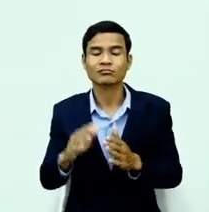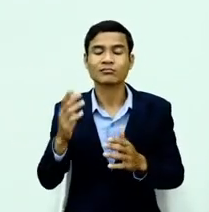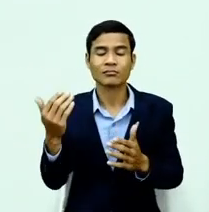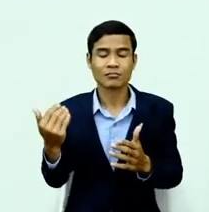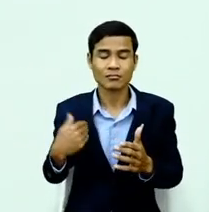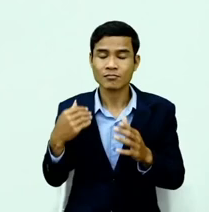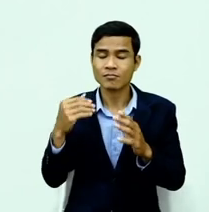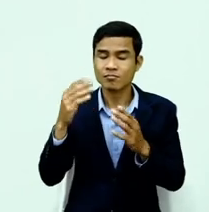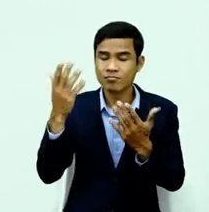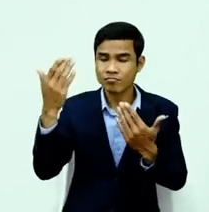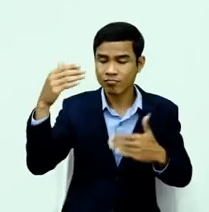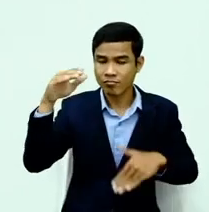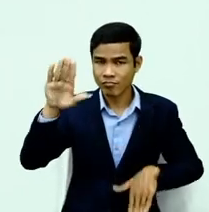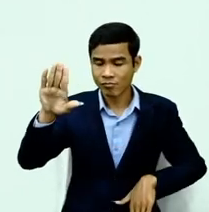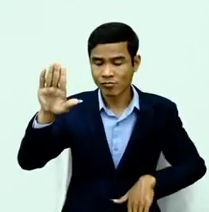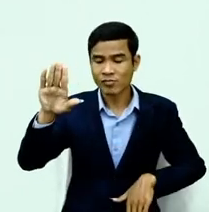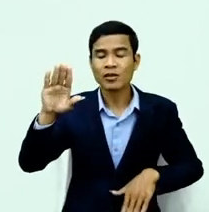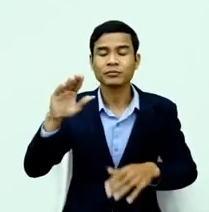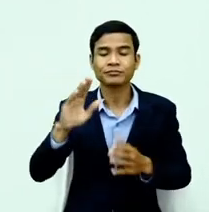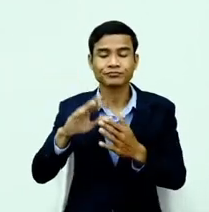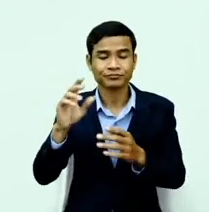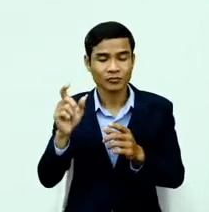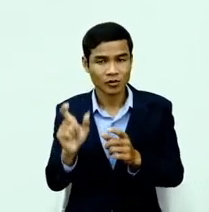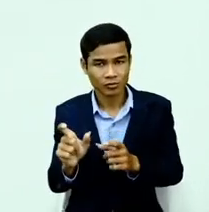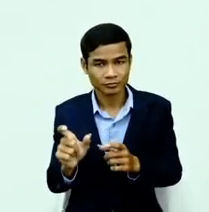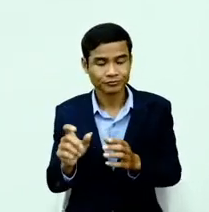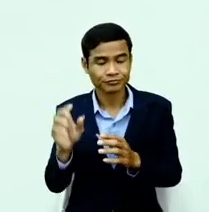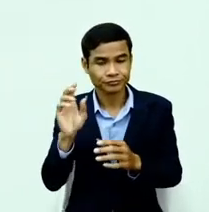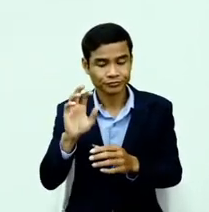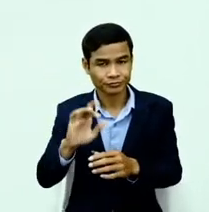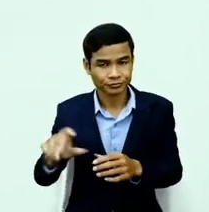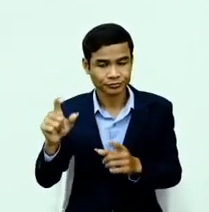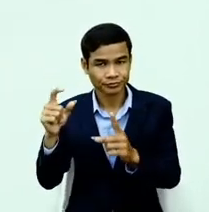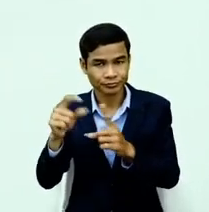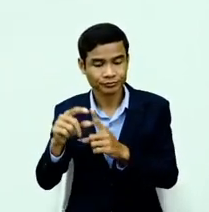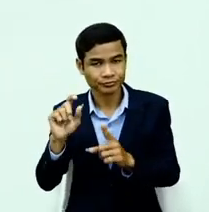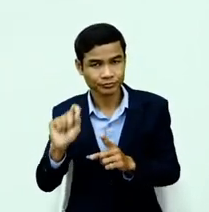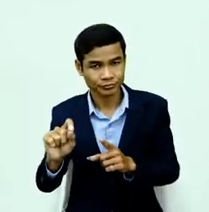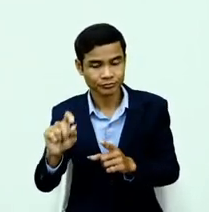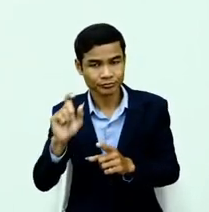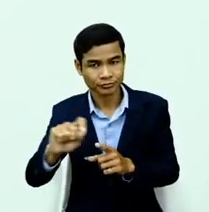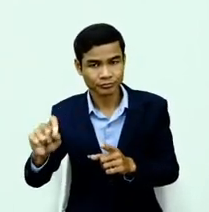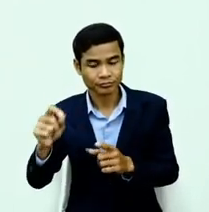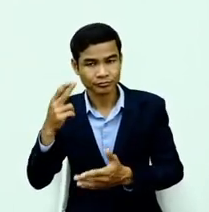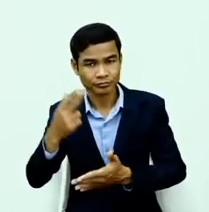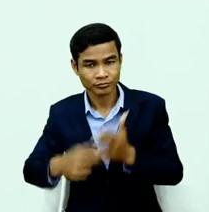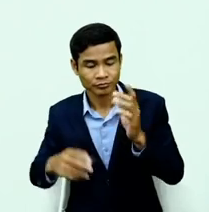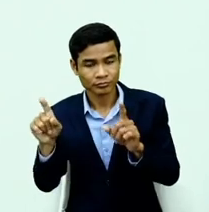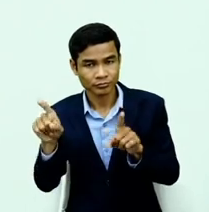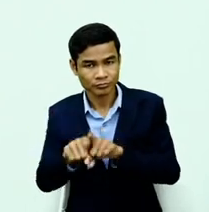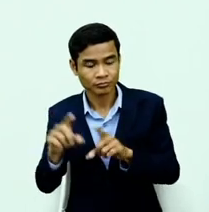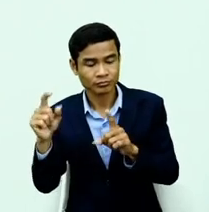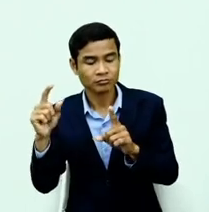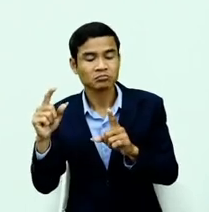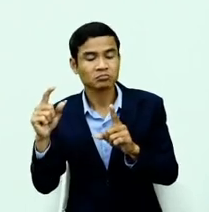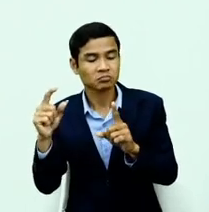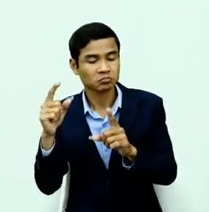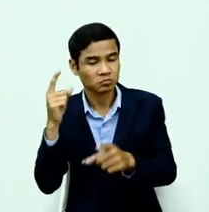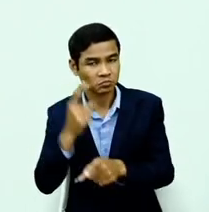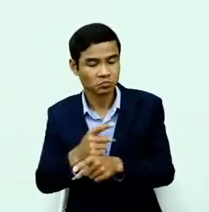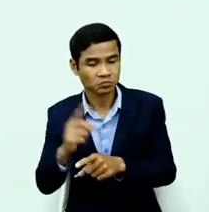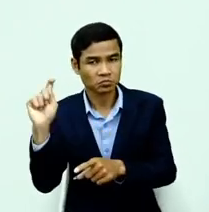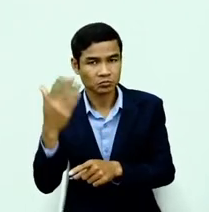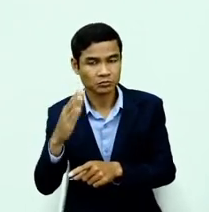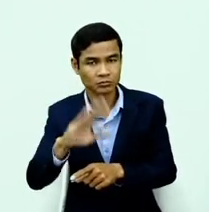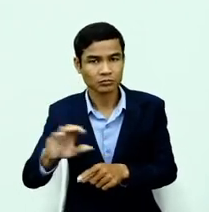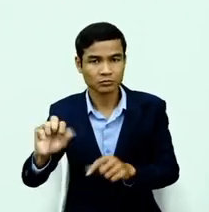rom ta piak khang krom nih jeung trae sa se avai dae dambei oy trae ning rup phiep ta jeung trae sa se cha piak avai